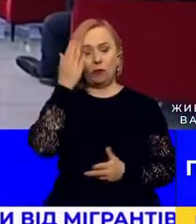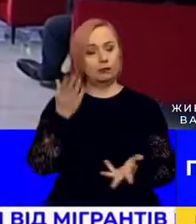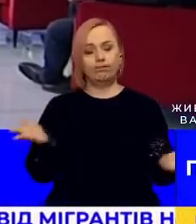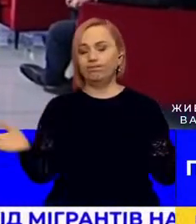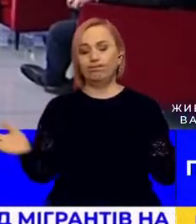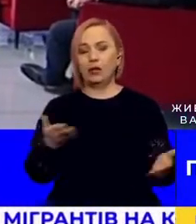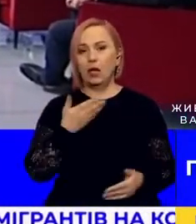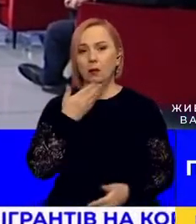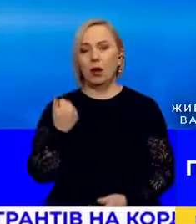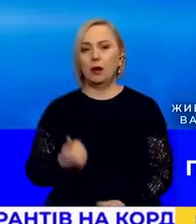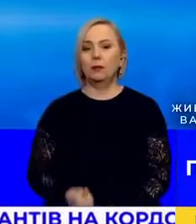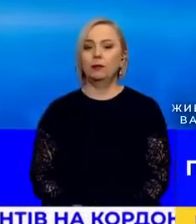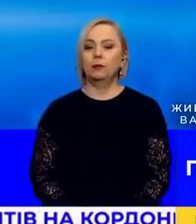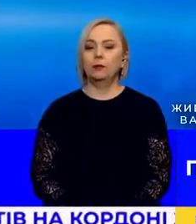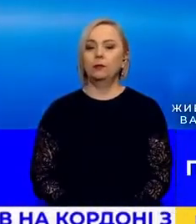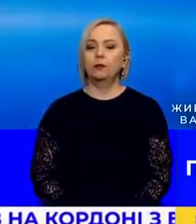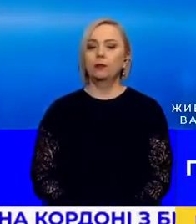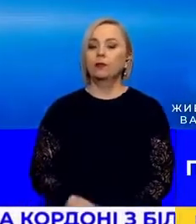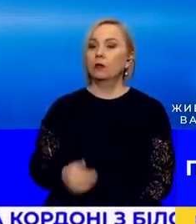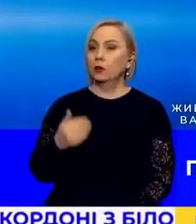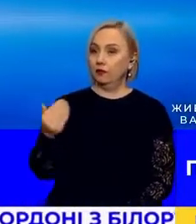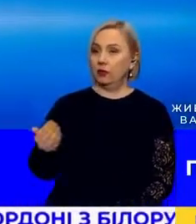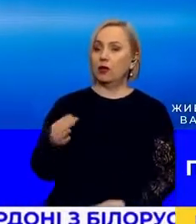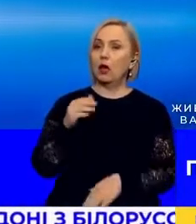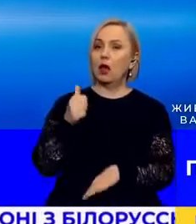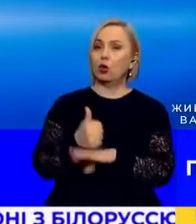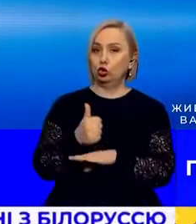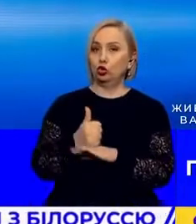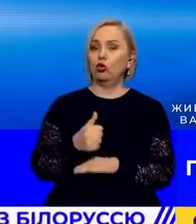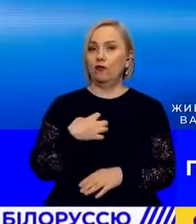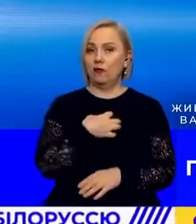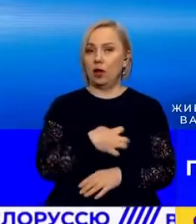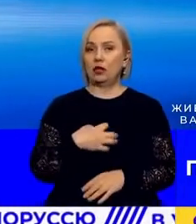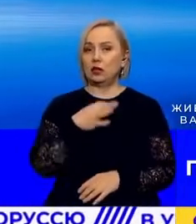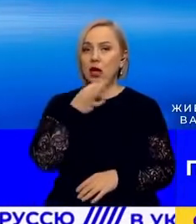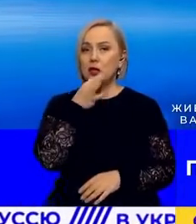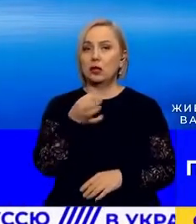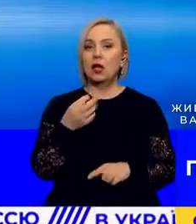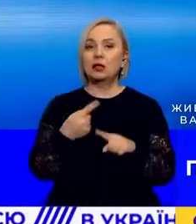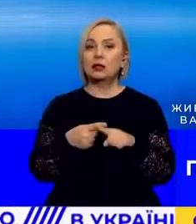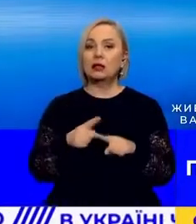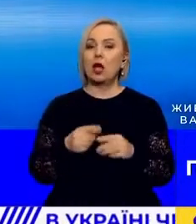ви нагадали про те, що це справді гроші не Зеленського чи Шмигаля, а це гроші платників податків всіх українців.